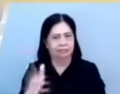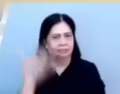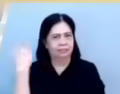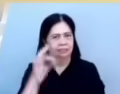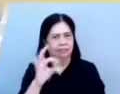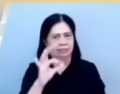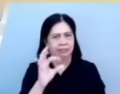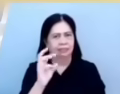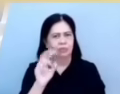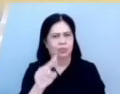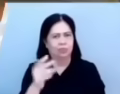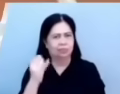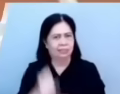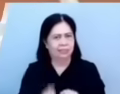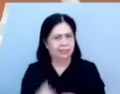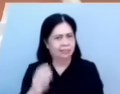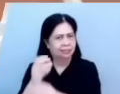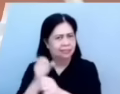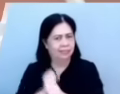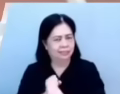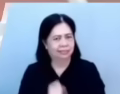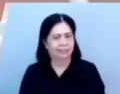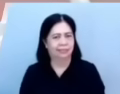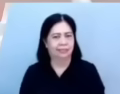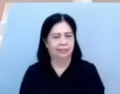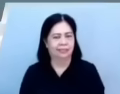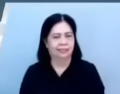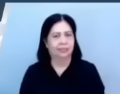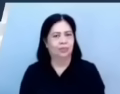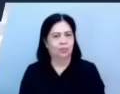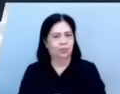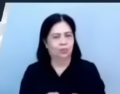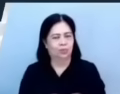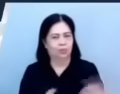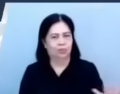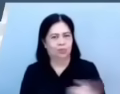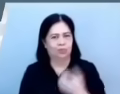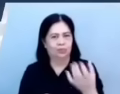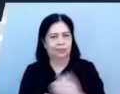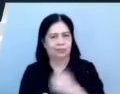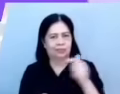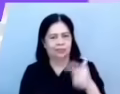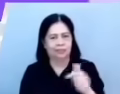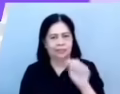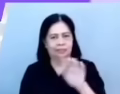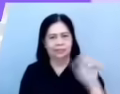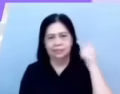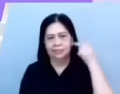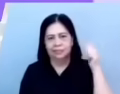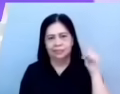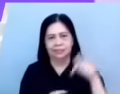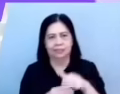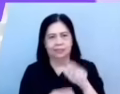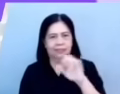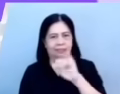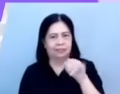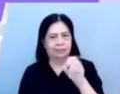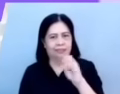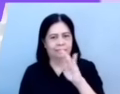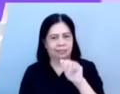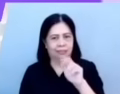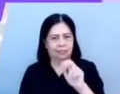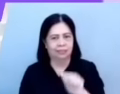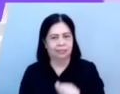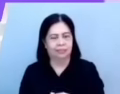natin huling nakuha. Kumamada rin na mga ginto sa Asian Games si EJ Obiena sa athletics, pati sina Margarita